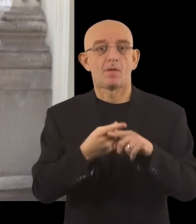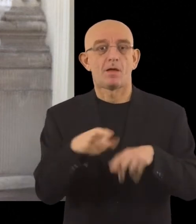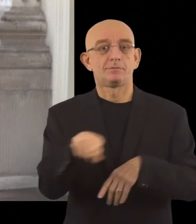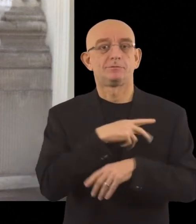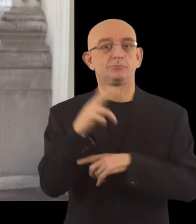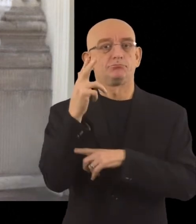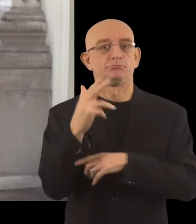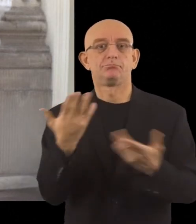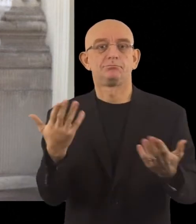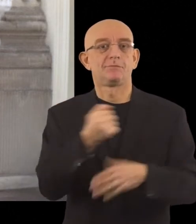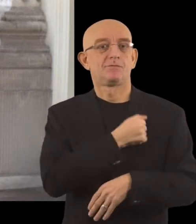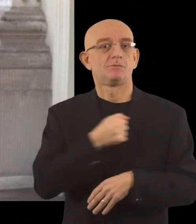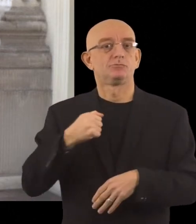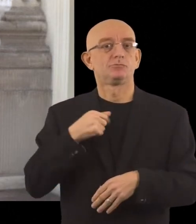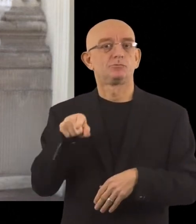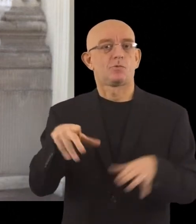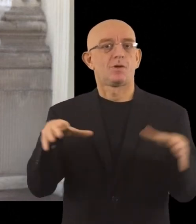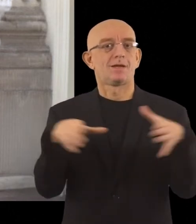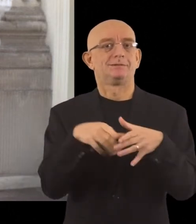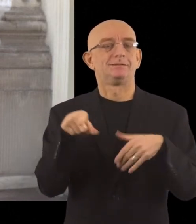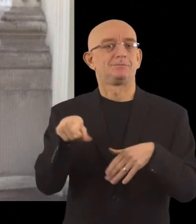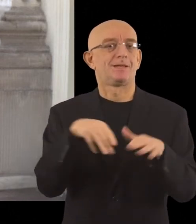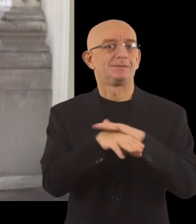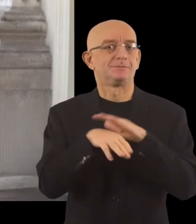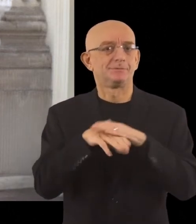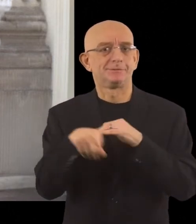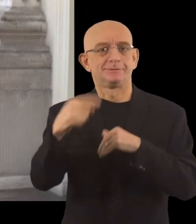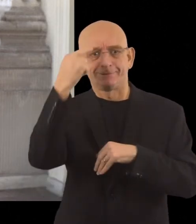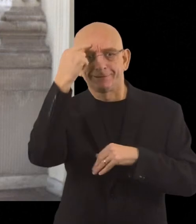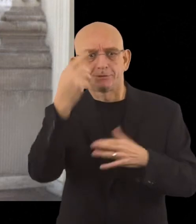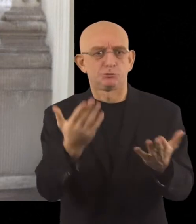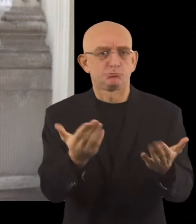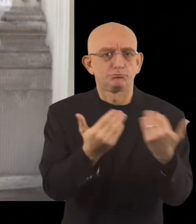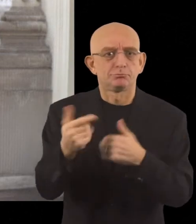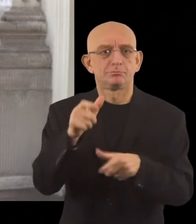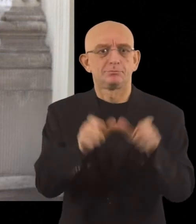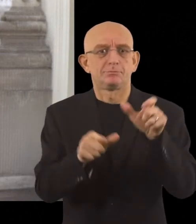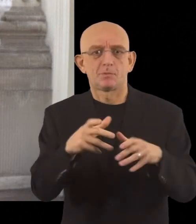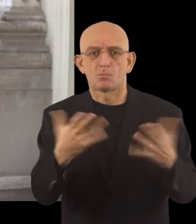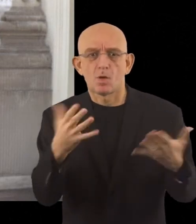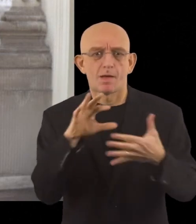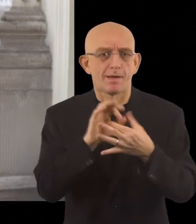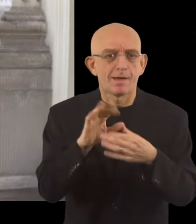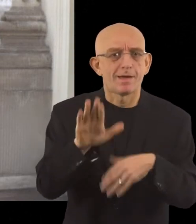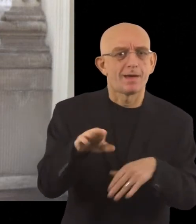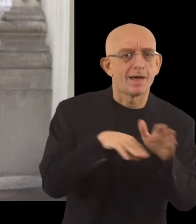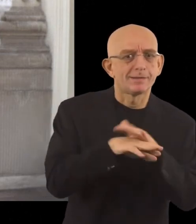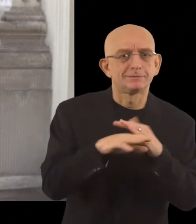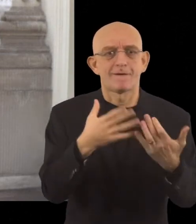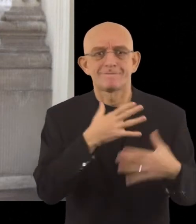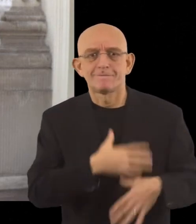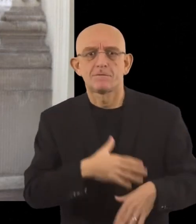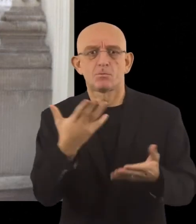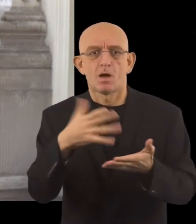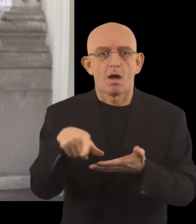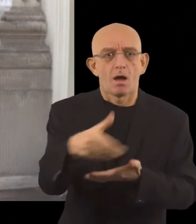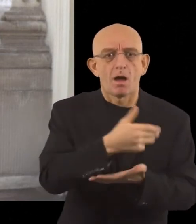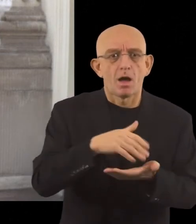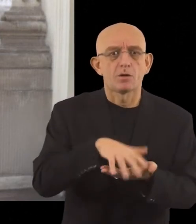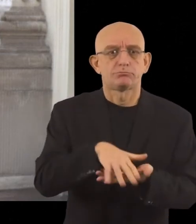Dodatkowo uruchomiliśmy Warszawską Akademię Dostępności, aby coraz więcej osób w stolicy nie tylko było wrażliwych na temat dostępności,